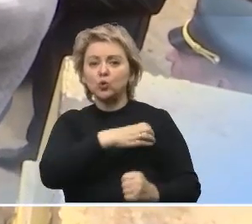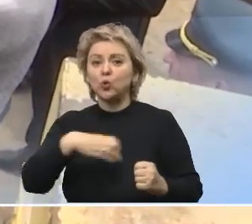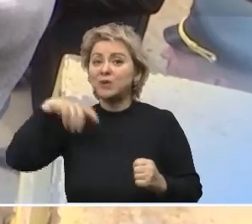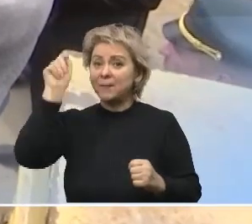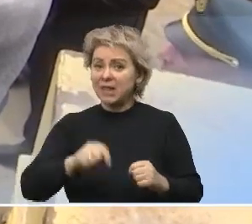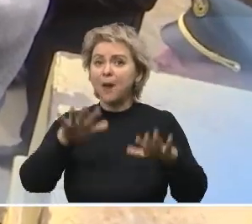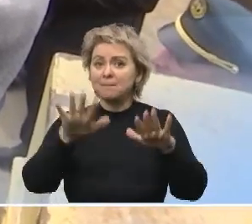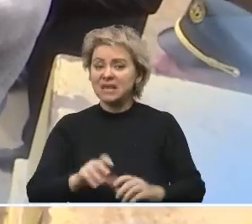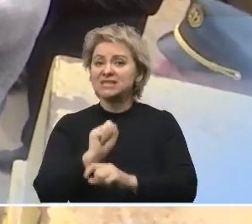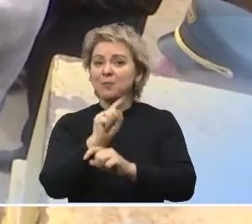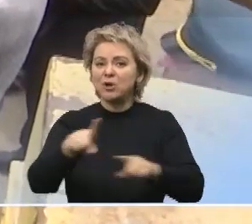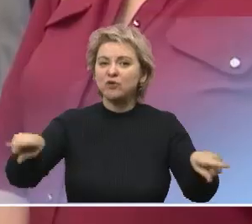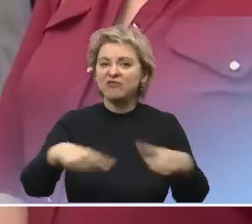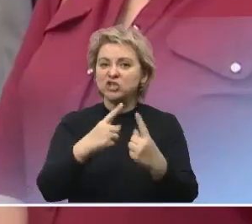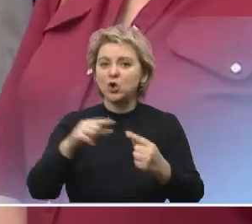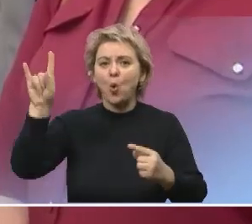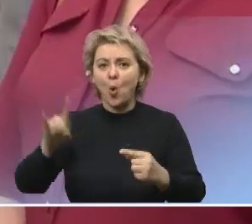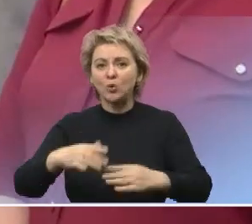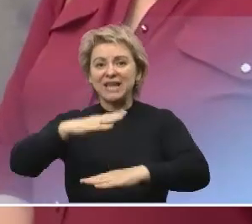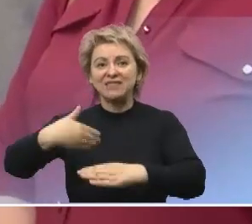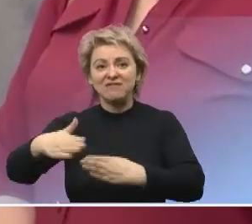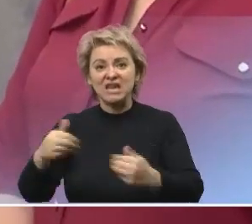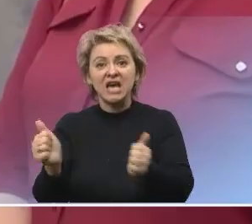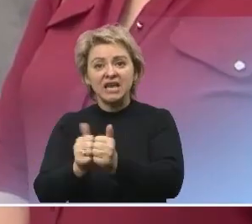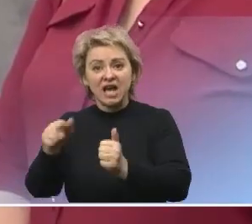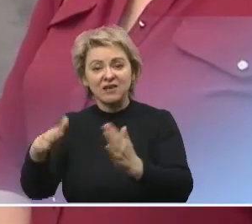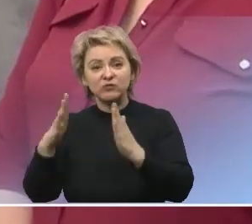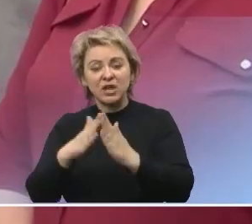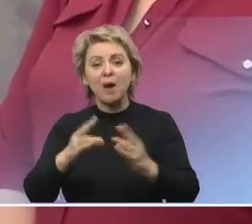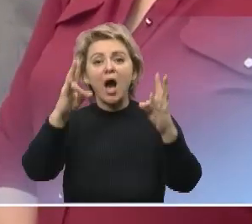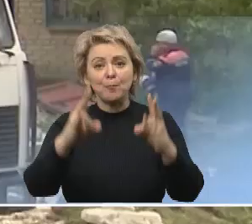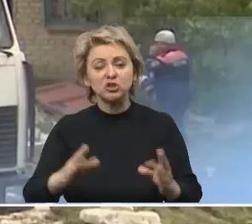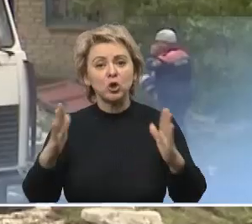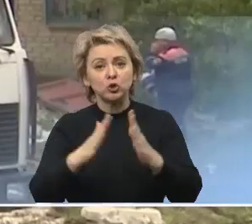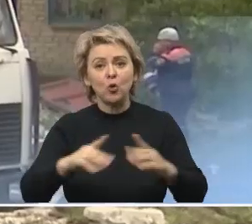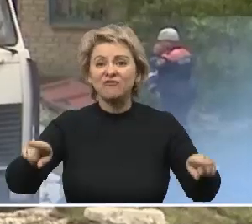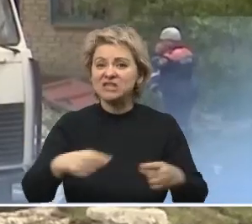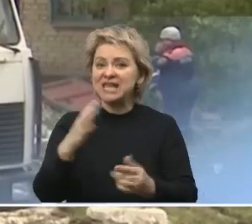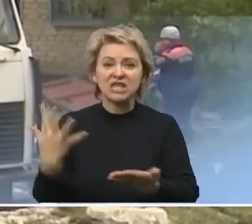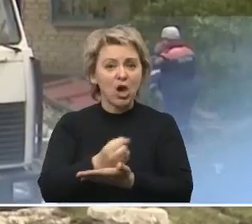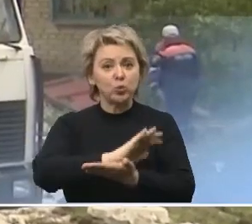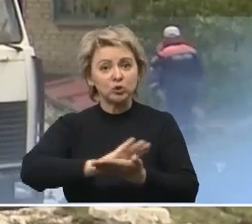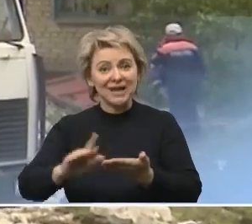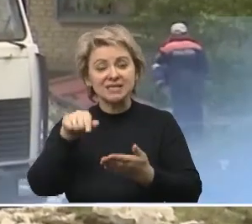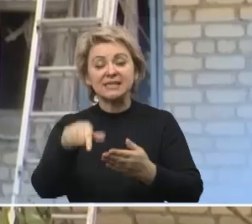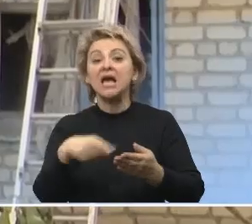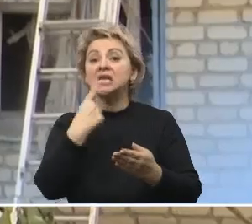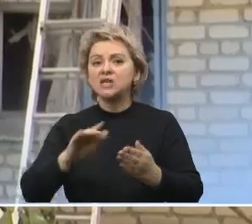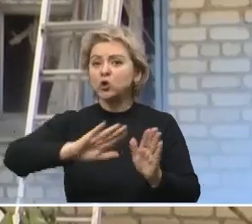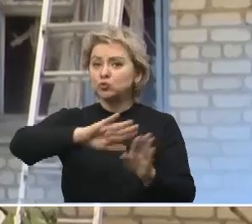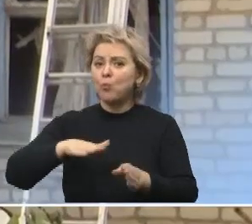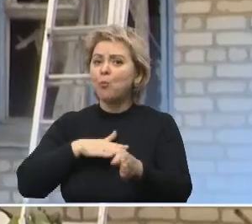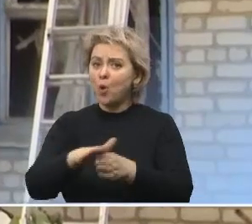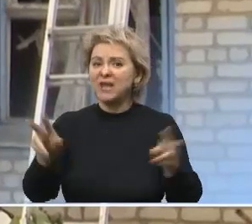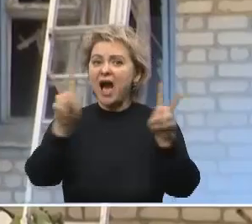приехавший на место, поручил восстановить окна, двери в соседних домах. А вот пострадавший дом восстановить, скорее всего, не удастся. Точнее, скажут, после